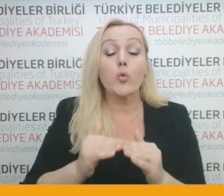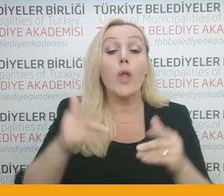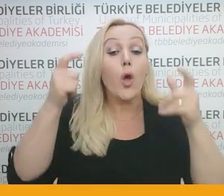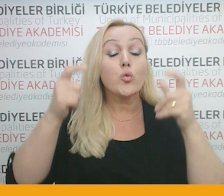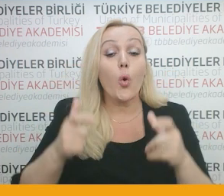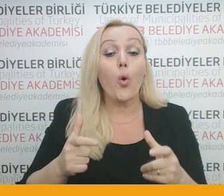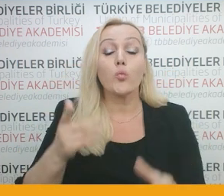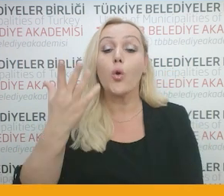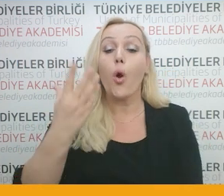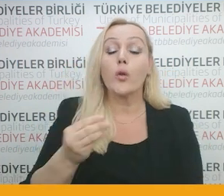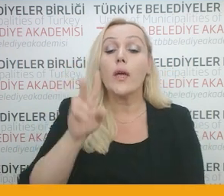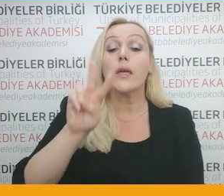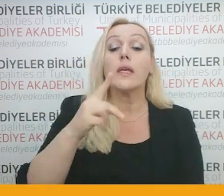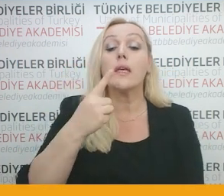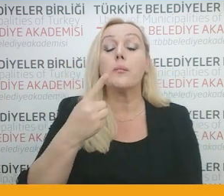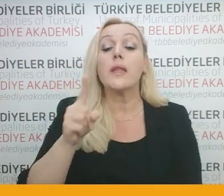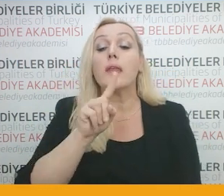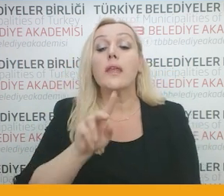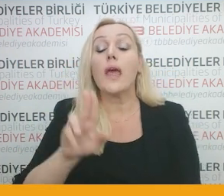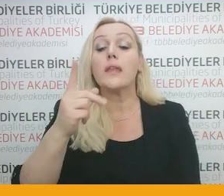sorumlu olduklarına 2007 yılında Sayıştay